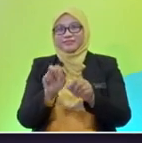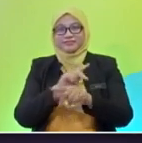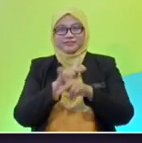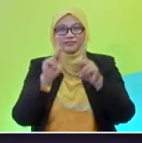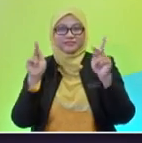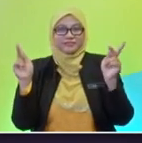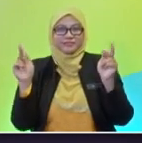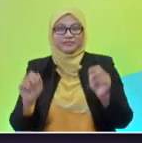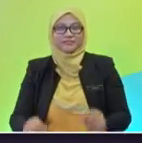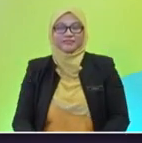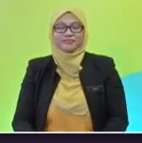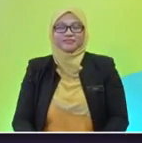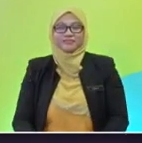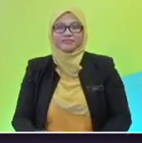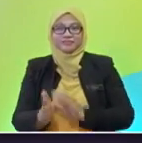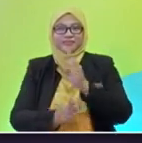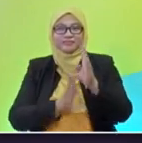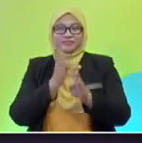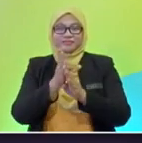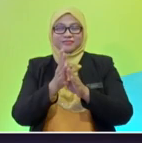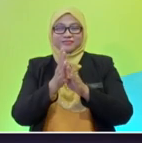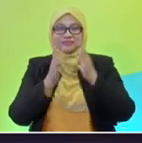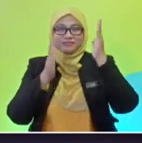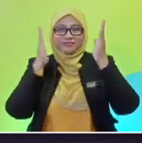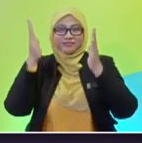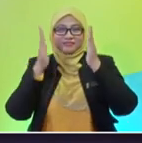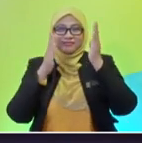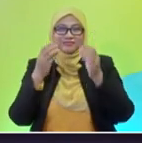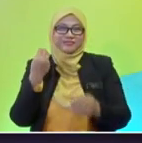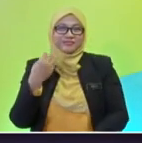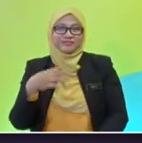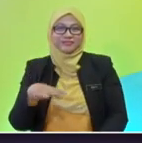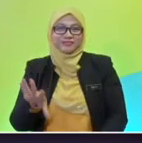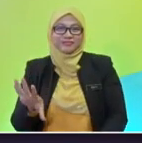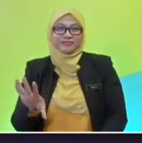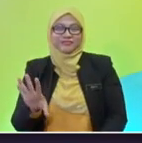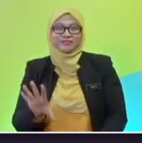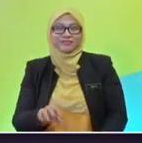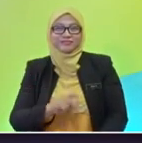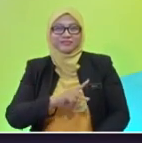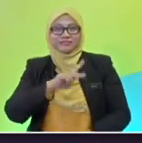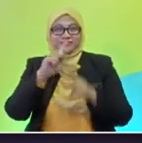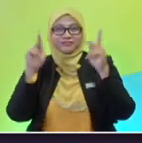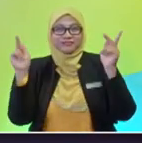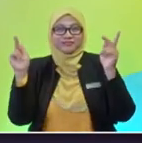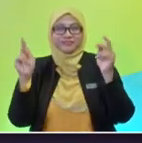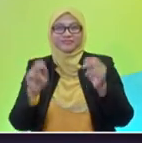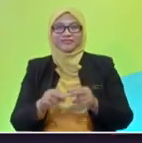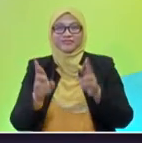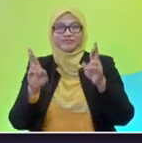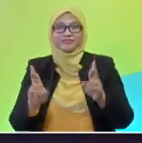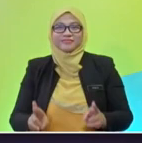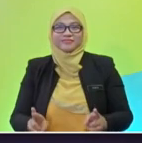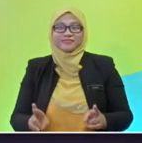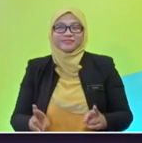tersohor. Bumi Malaysia sudahlah masyhur, rakyat